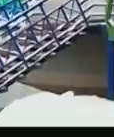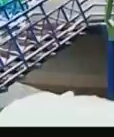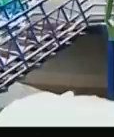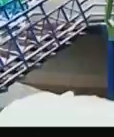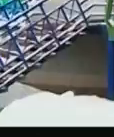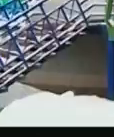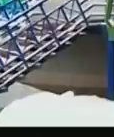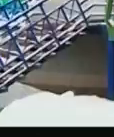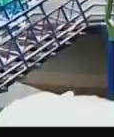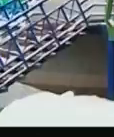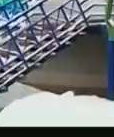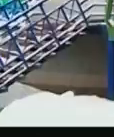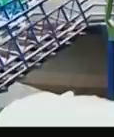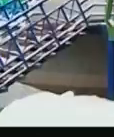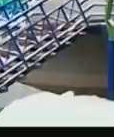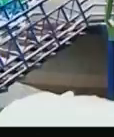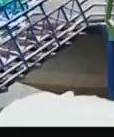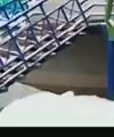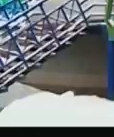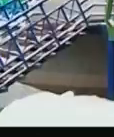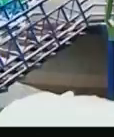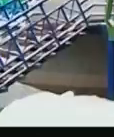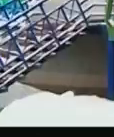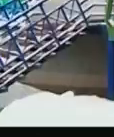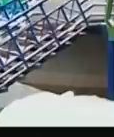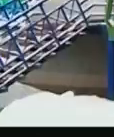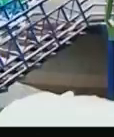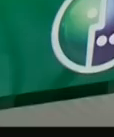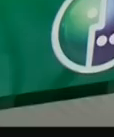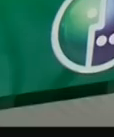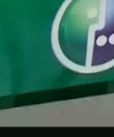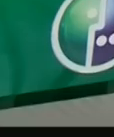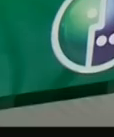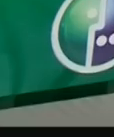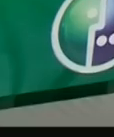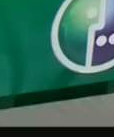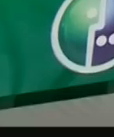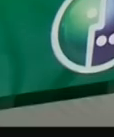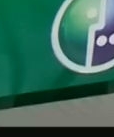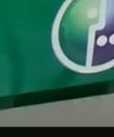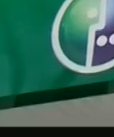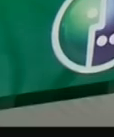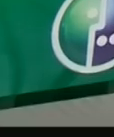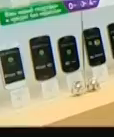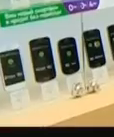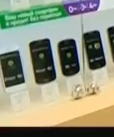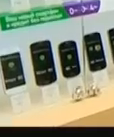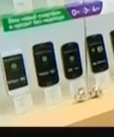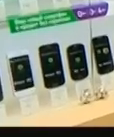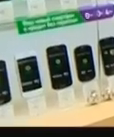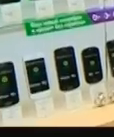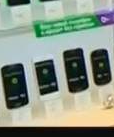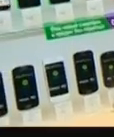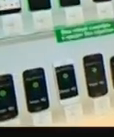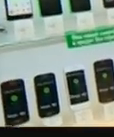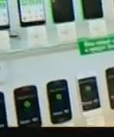По оценке компании «Мегафон», только за последний год продажи смартфонов в собственной розничной сети оператора увеличились в 2 раза. Этот